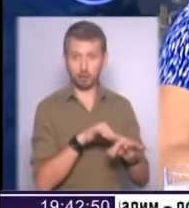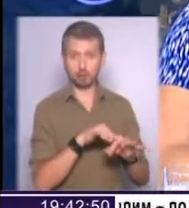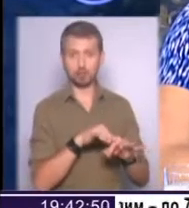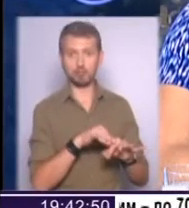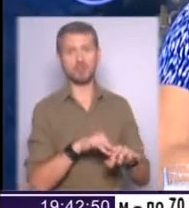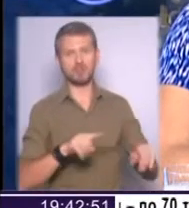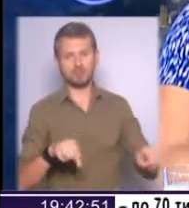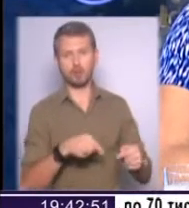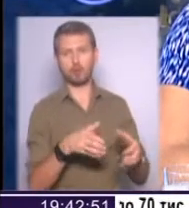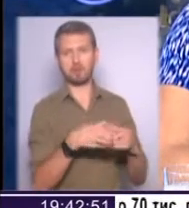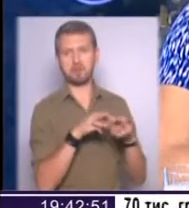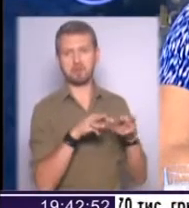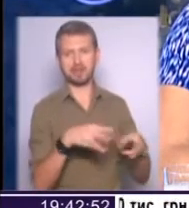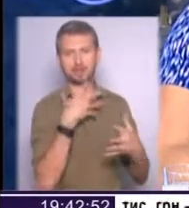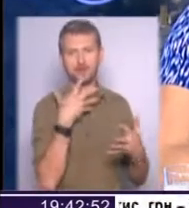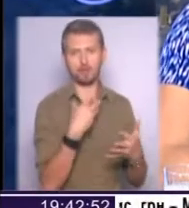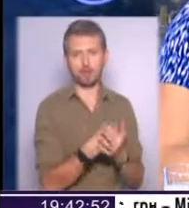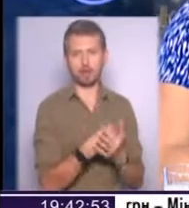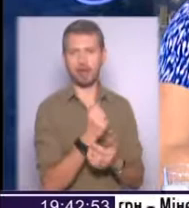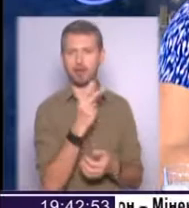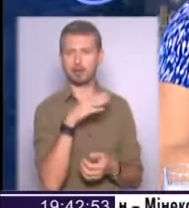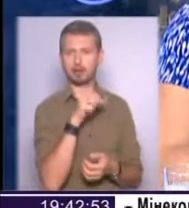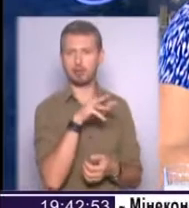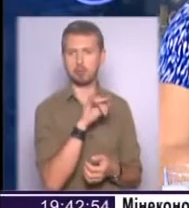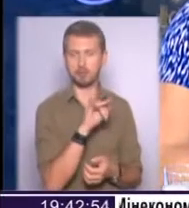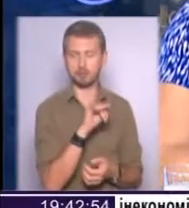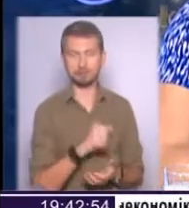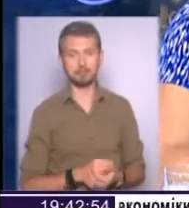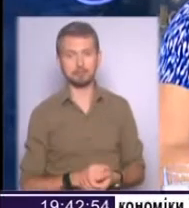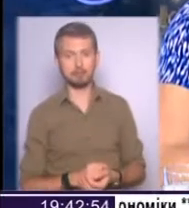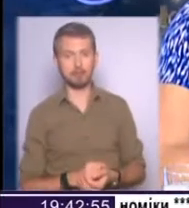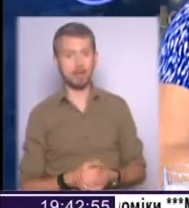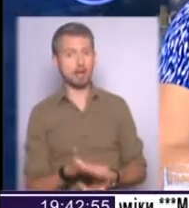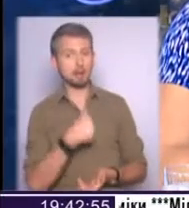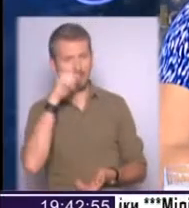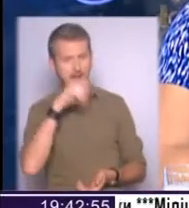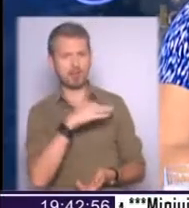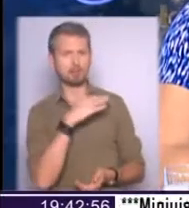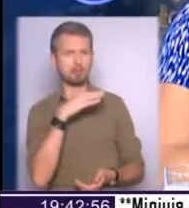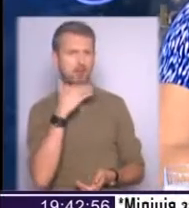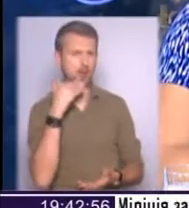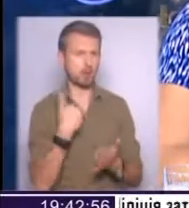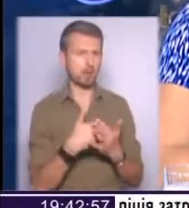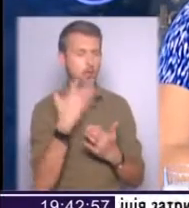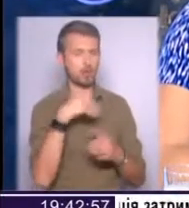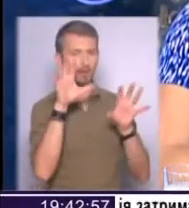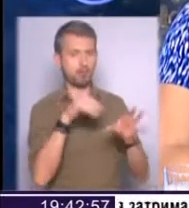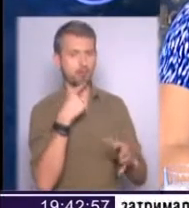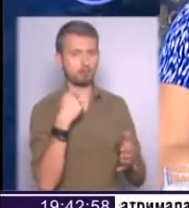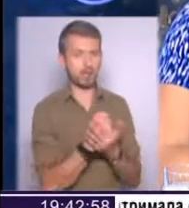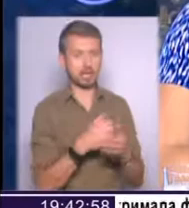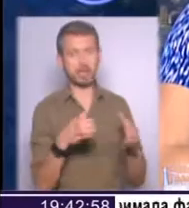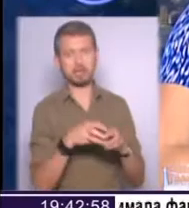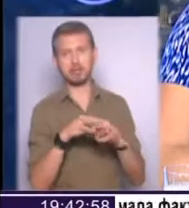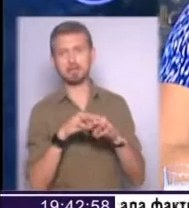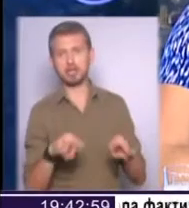міністрів своїми актами. Ми знаємо і маємо дуже багато прикладів, коли закон прийнятий, а Кабінет